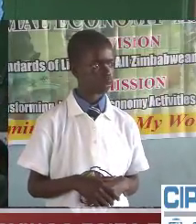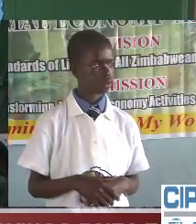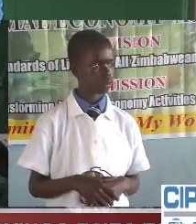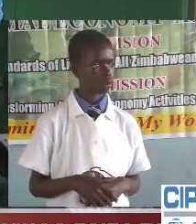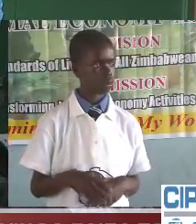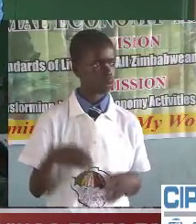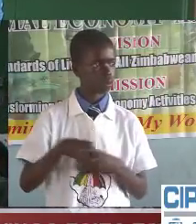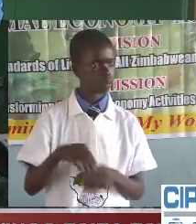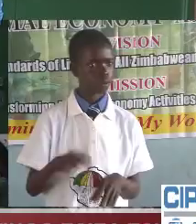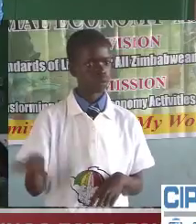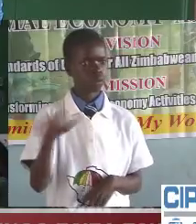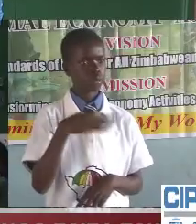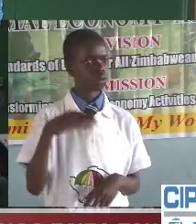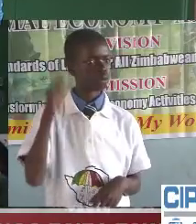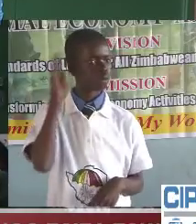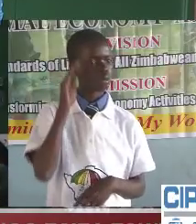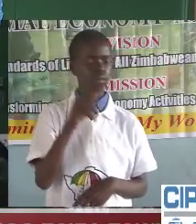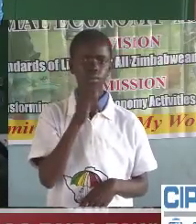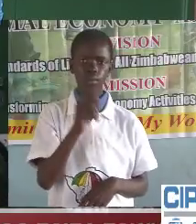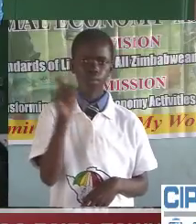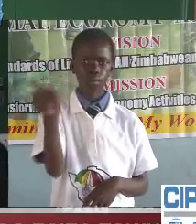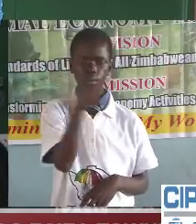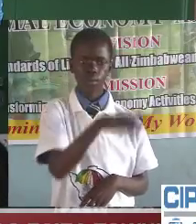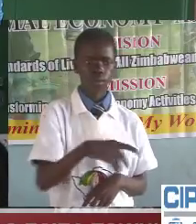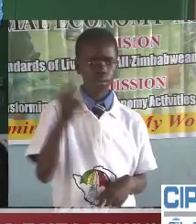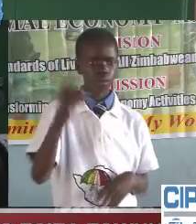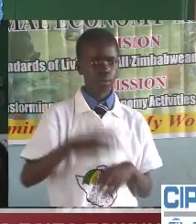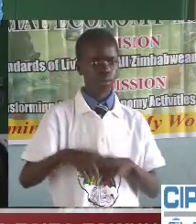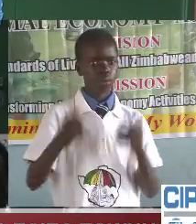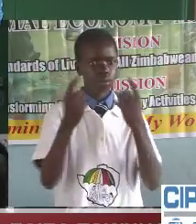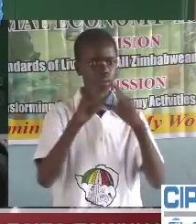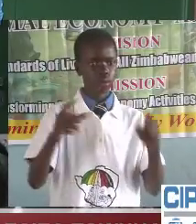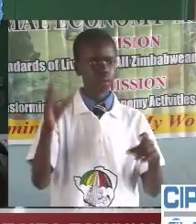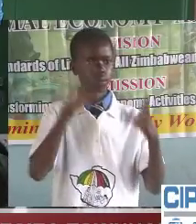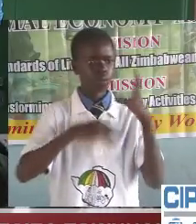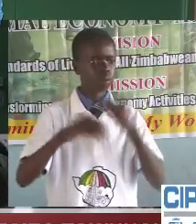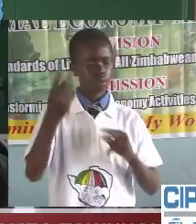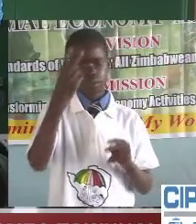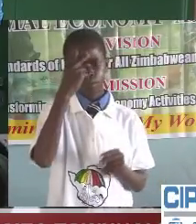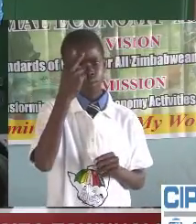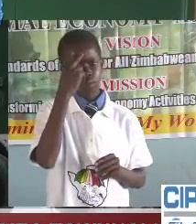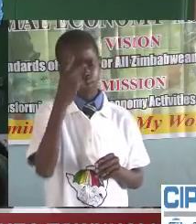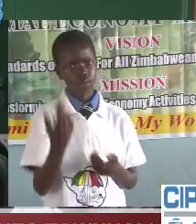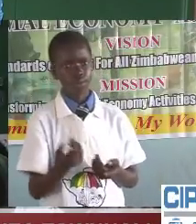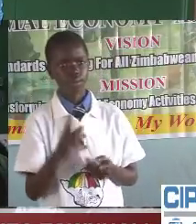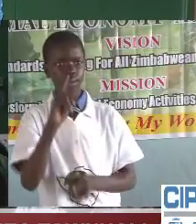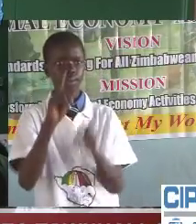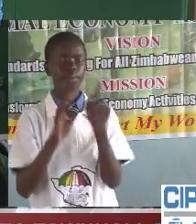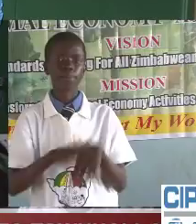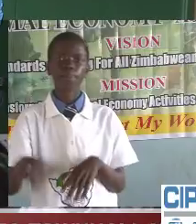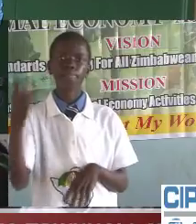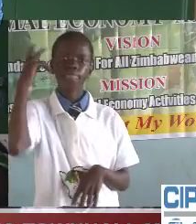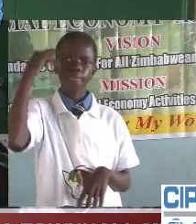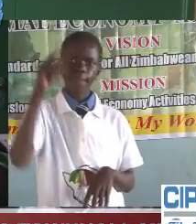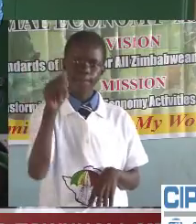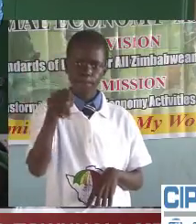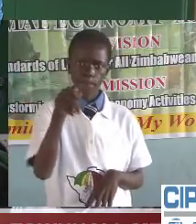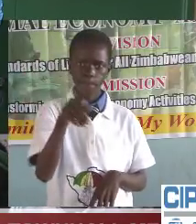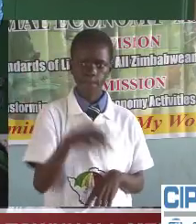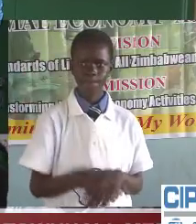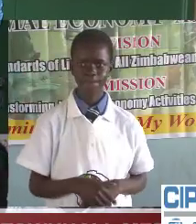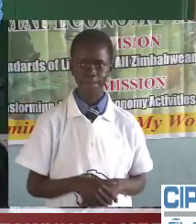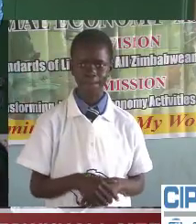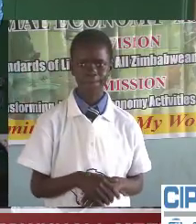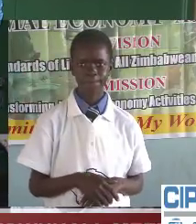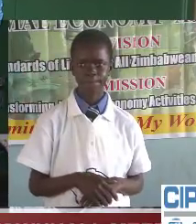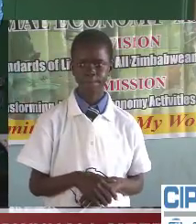handinambonzwa vabva kumapati kwavo vachitaura policy kana kutaurawo zvabva kupati kwavo varingotaura zvokufunga kuti